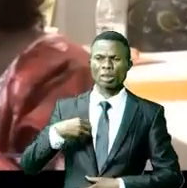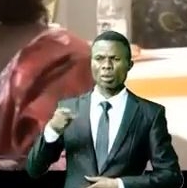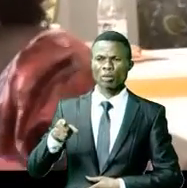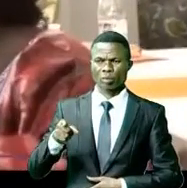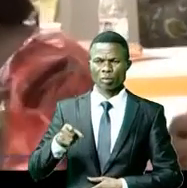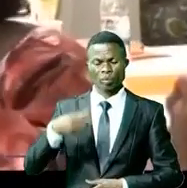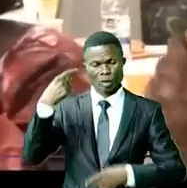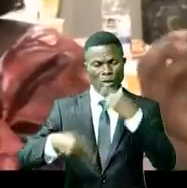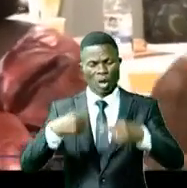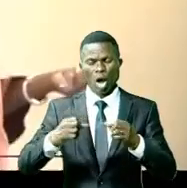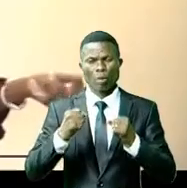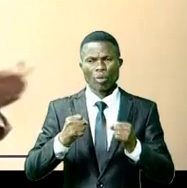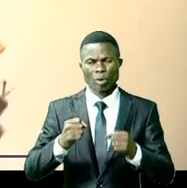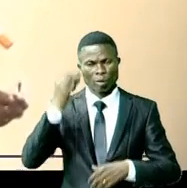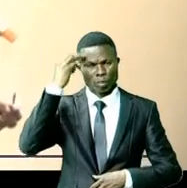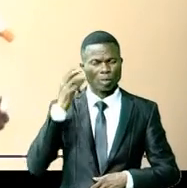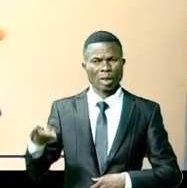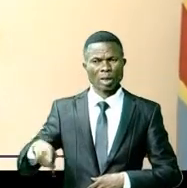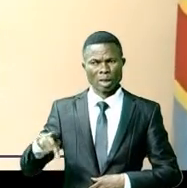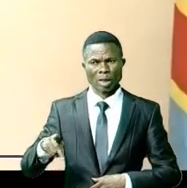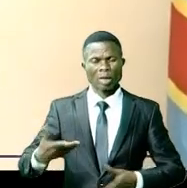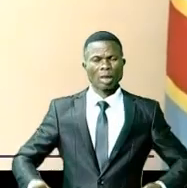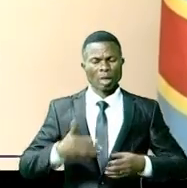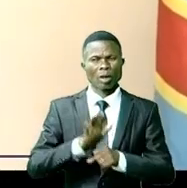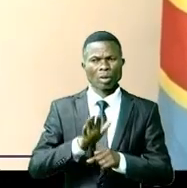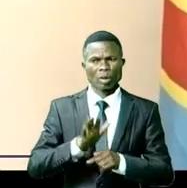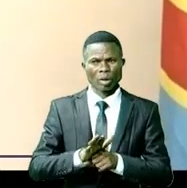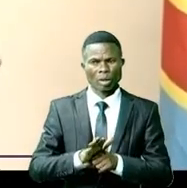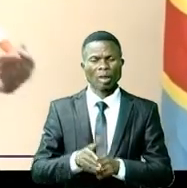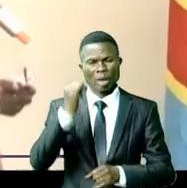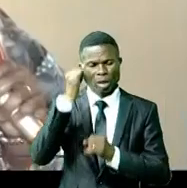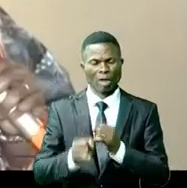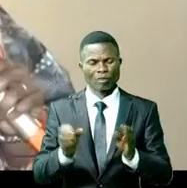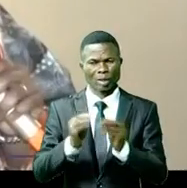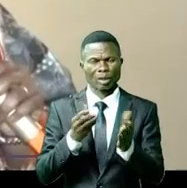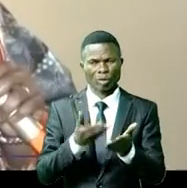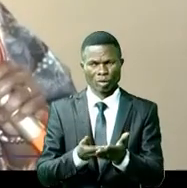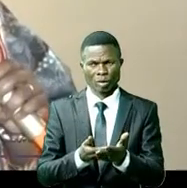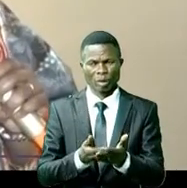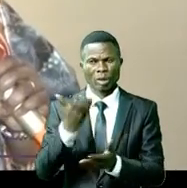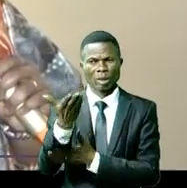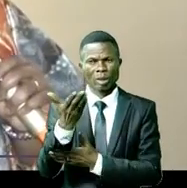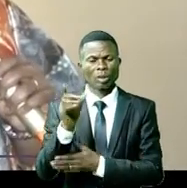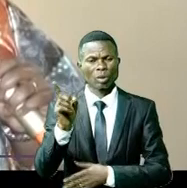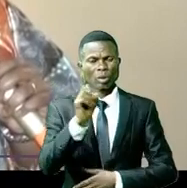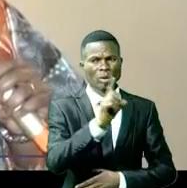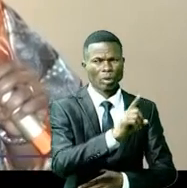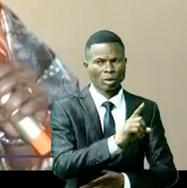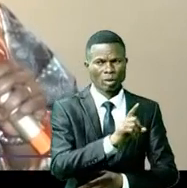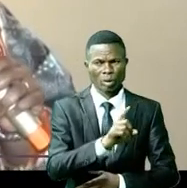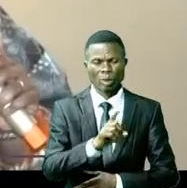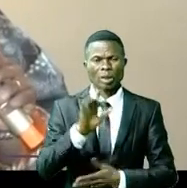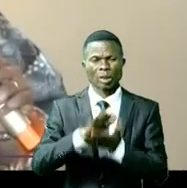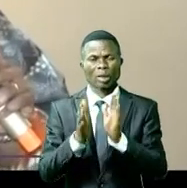après un débat houleux que la ministre provinciale Salila Condé a clôturé ses tables rondes. Je demande à chacun de nous d'être